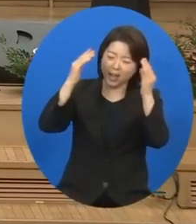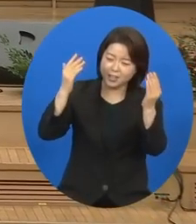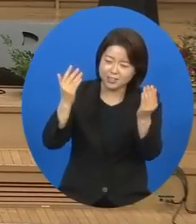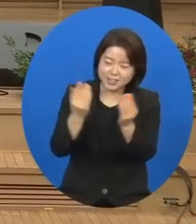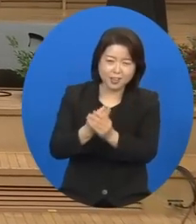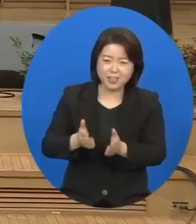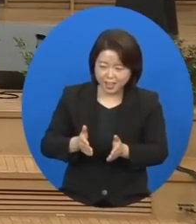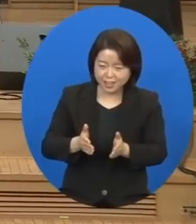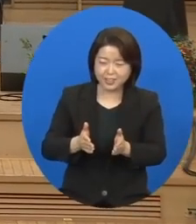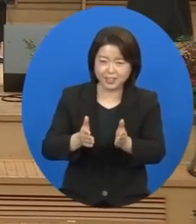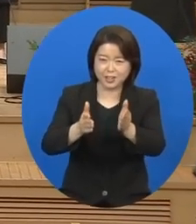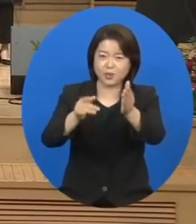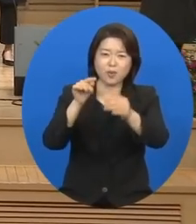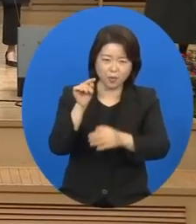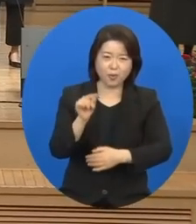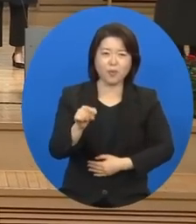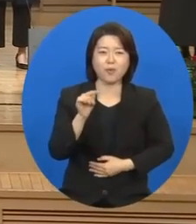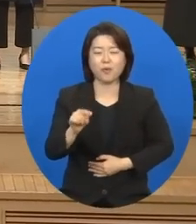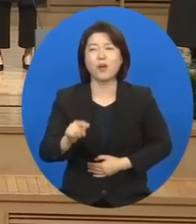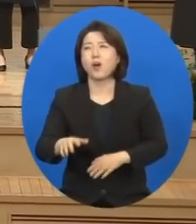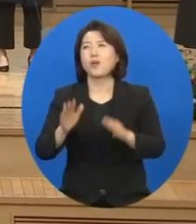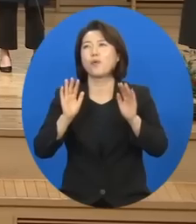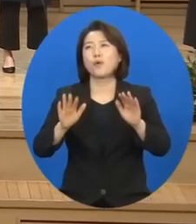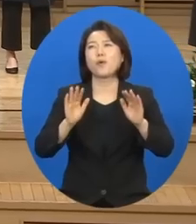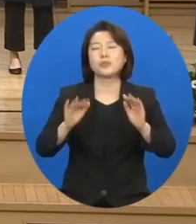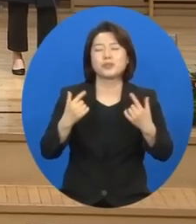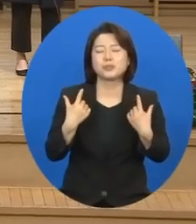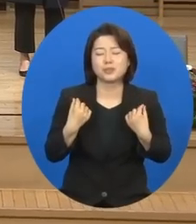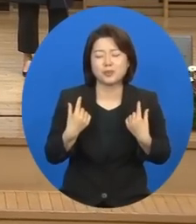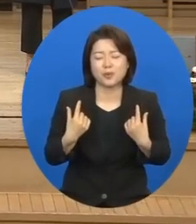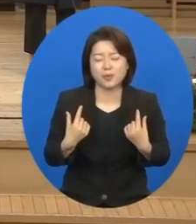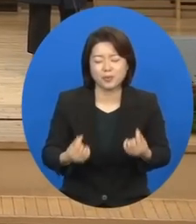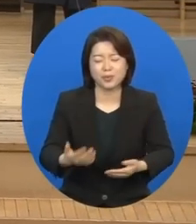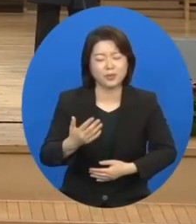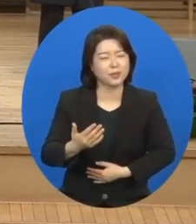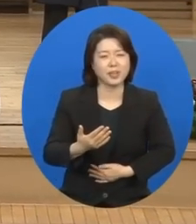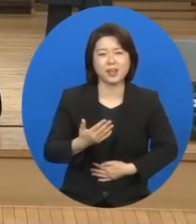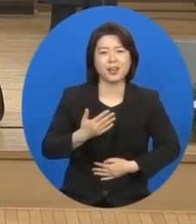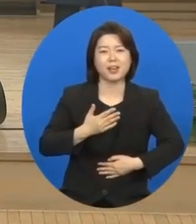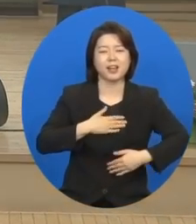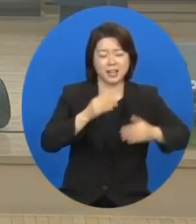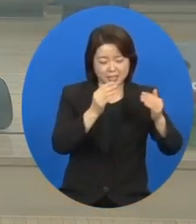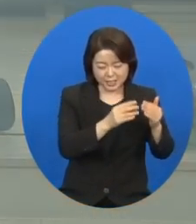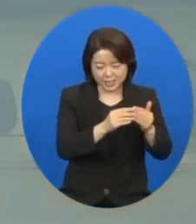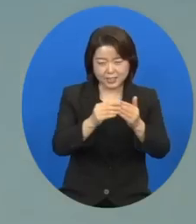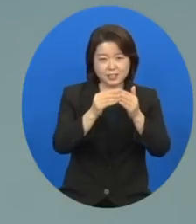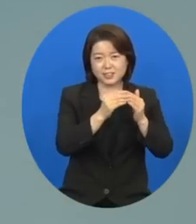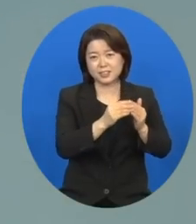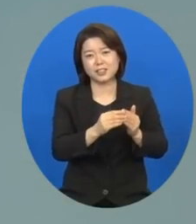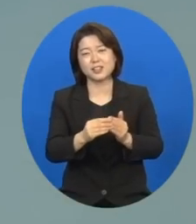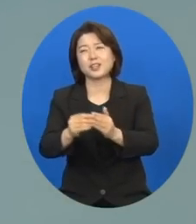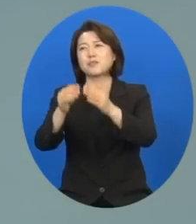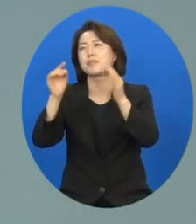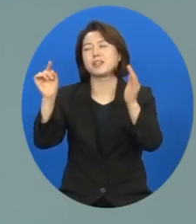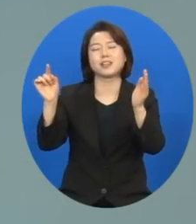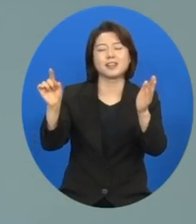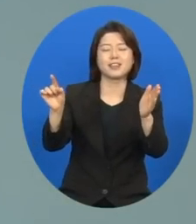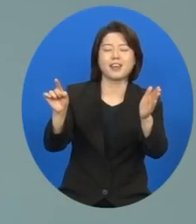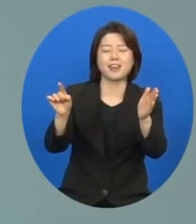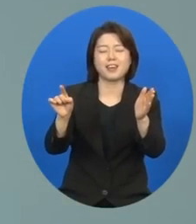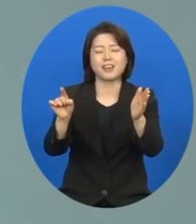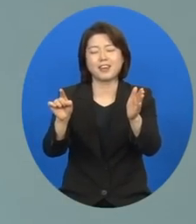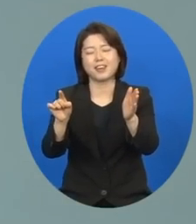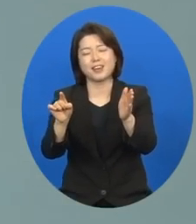가장 완전한 길로 오늘도 날 이끄심